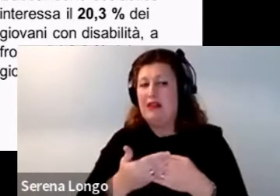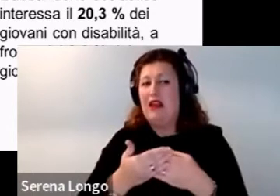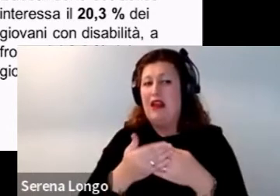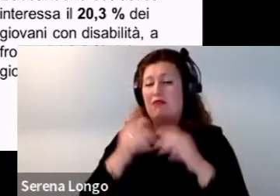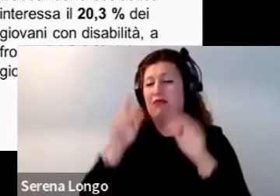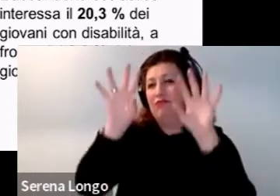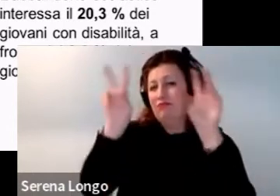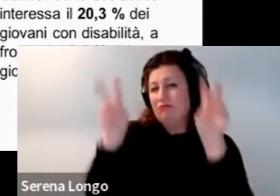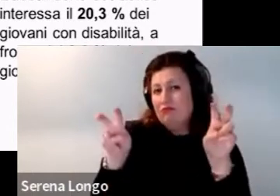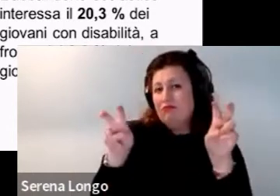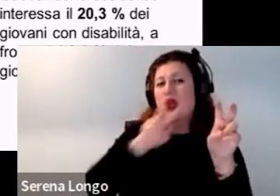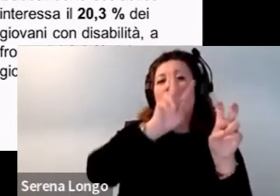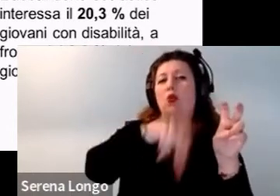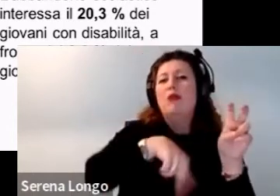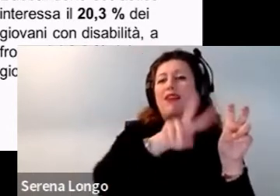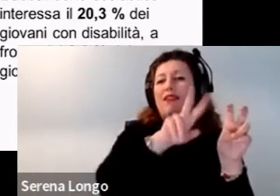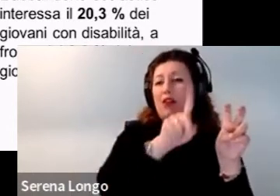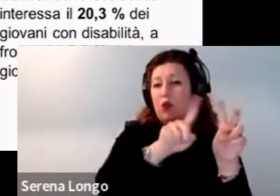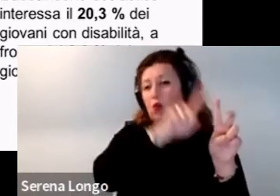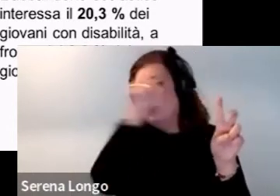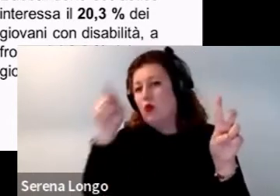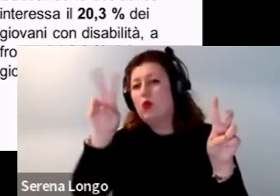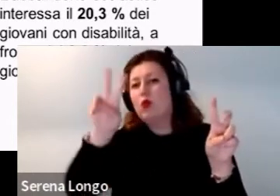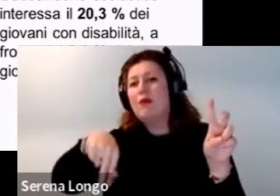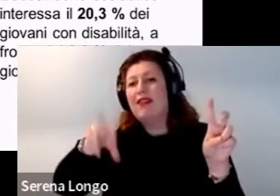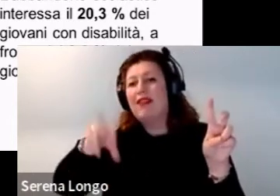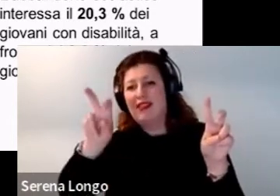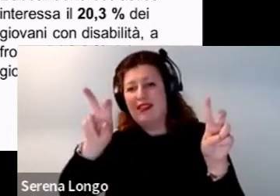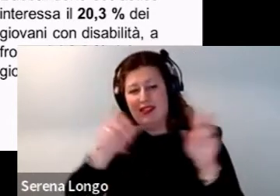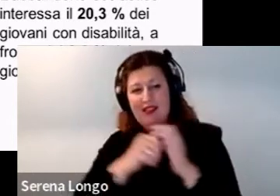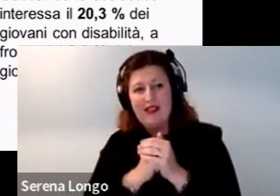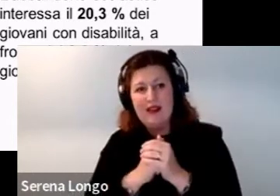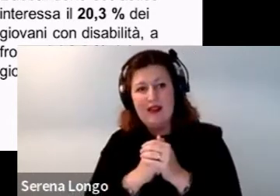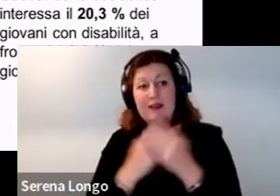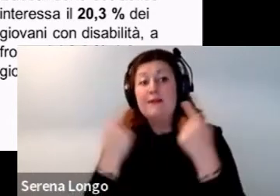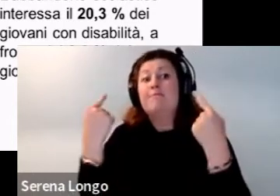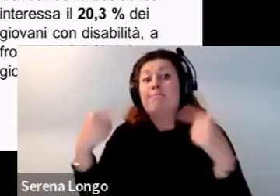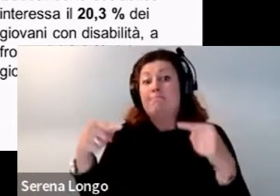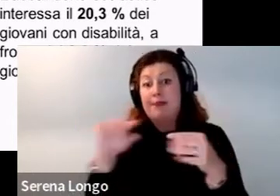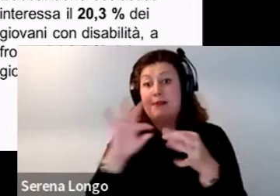scenario 2021-2030. La von der Leyen così